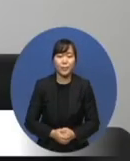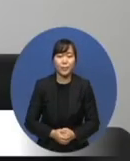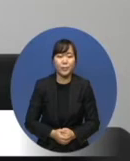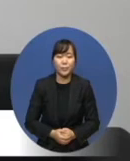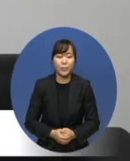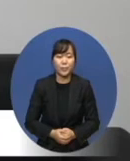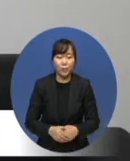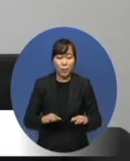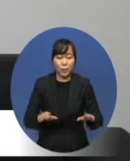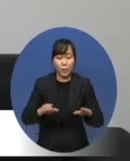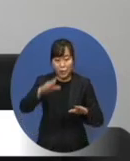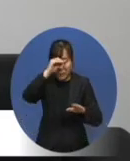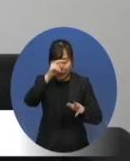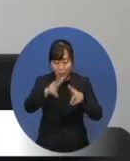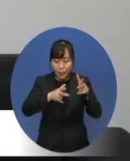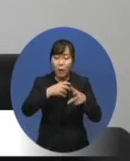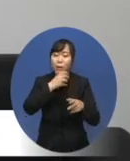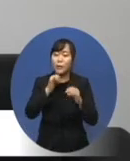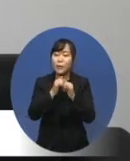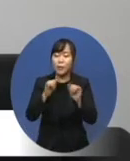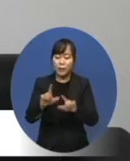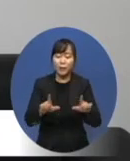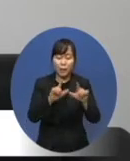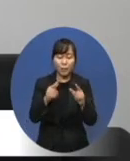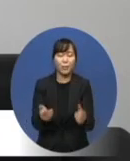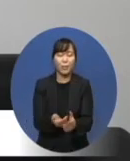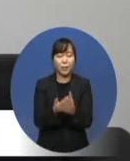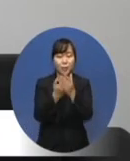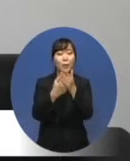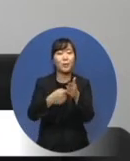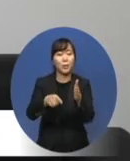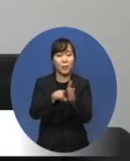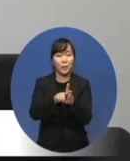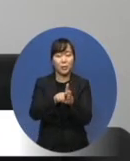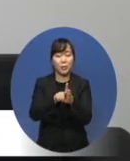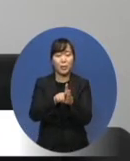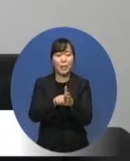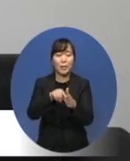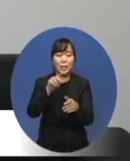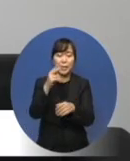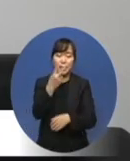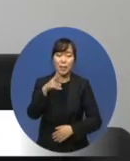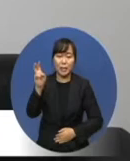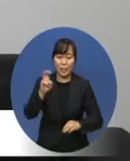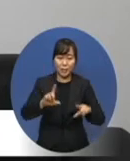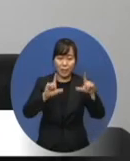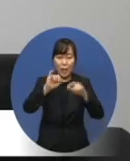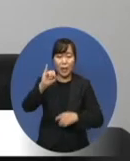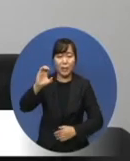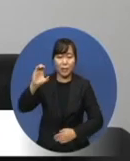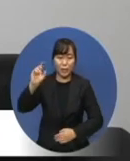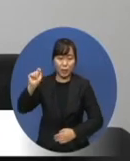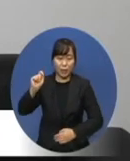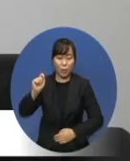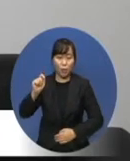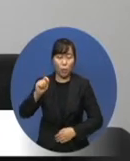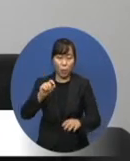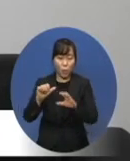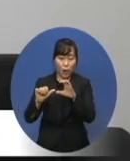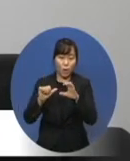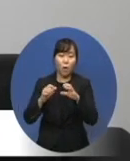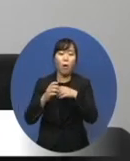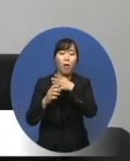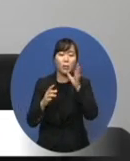근본 시범사업은 어르신들의 삶의 질을 향상하기 위해서 20년 ICT 활용 어르신 건강관리